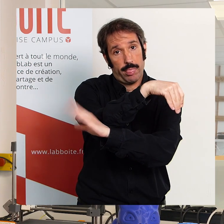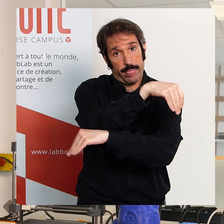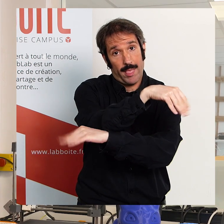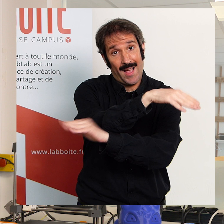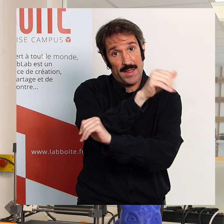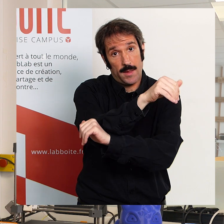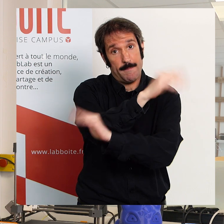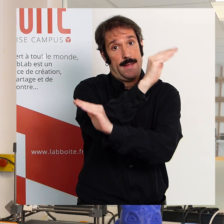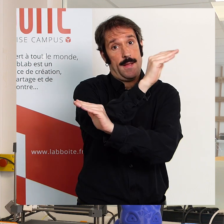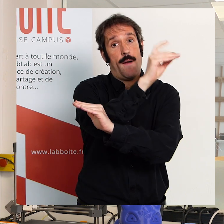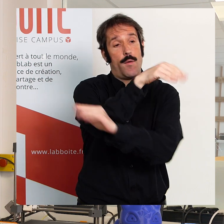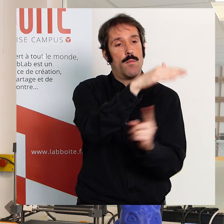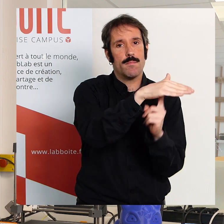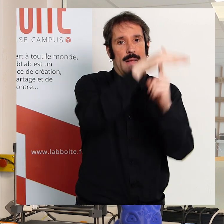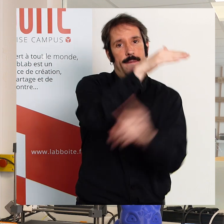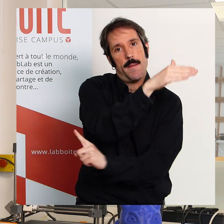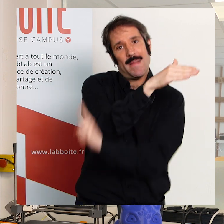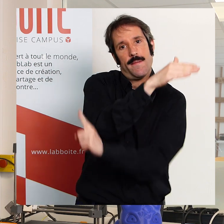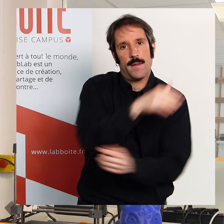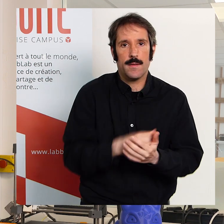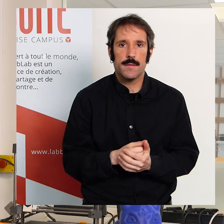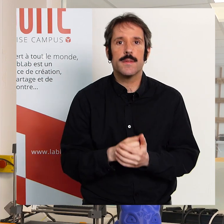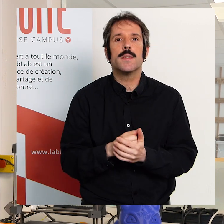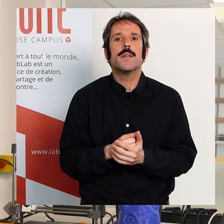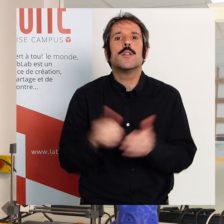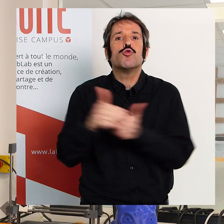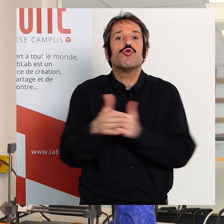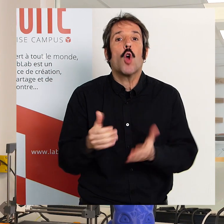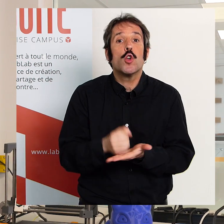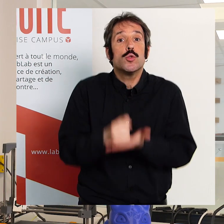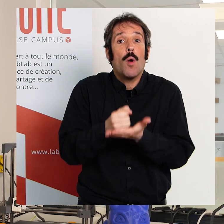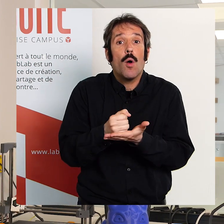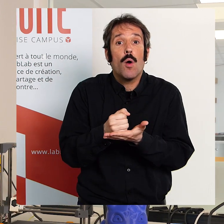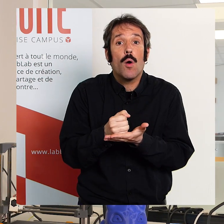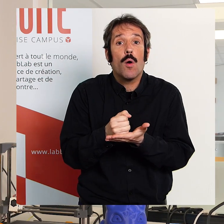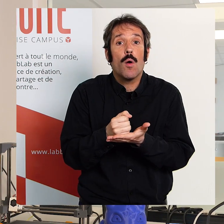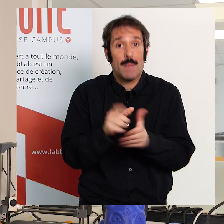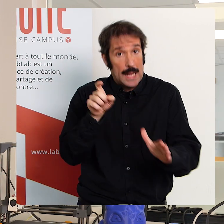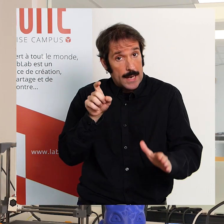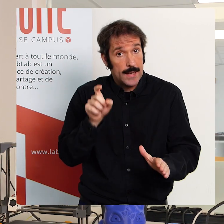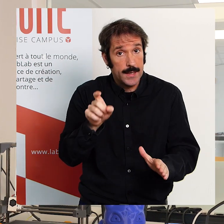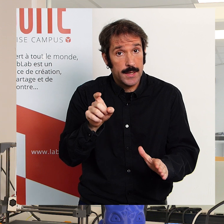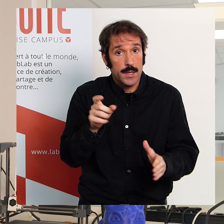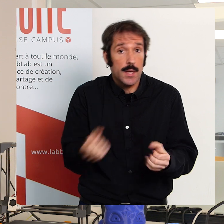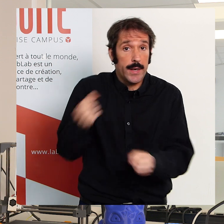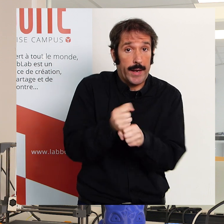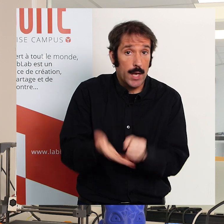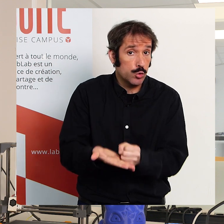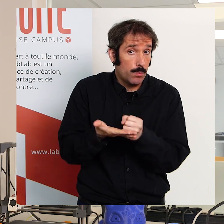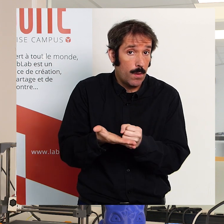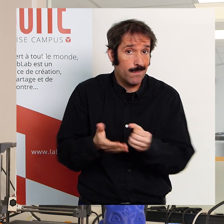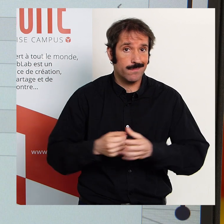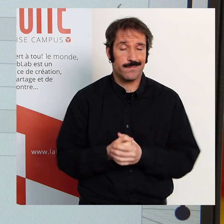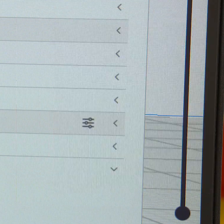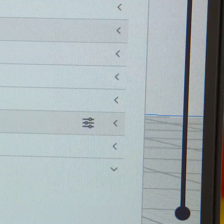de l'ornithorynque qui sont un peu trop à l'horizontale, donc il va falloir les soutenir. Donc dans mon champ support ici, je vais venir cliquer sur générer